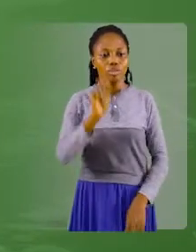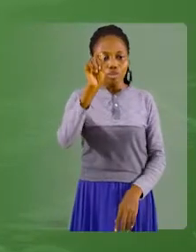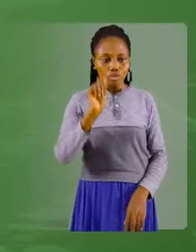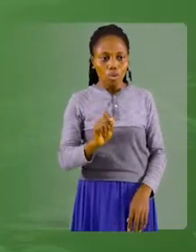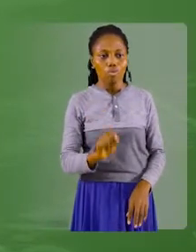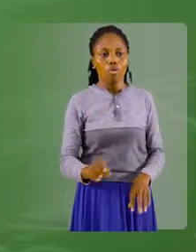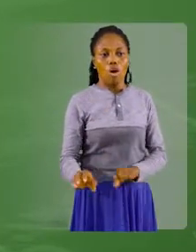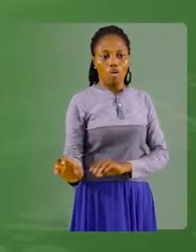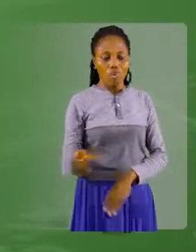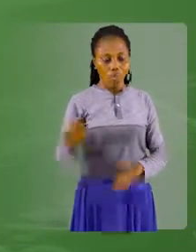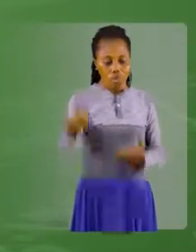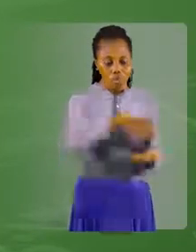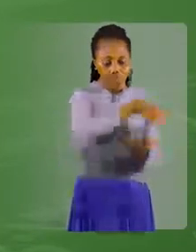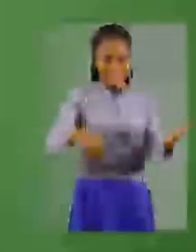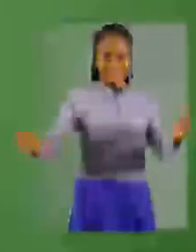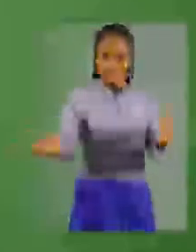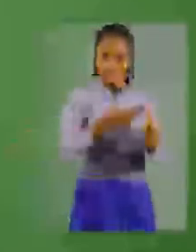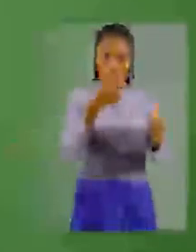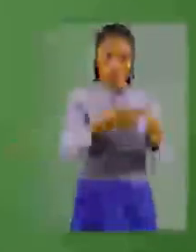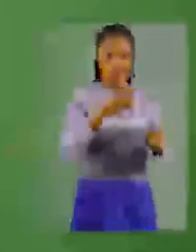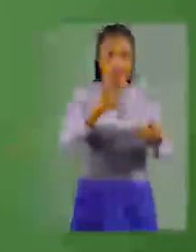séance précédente.